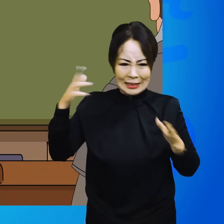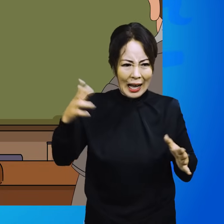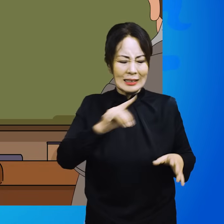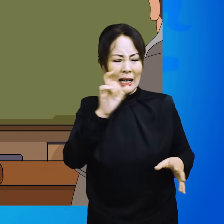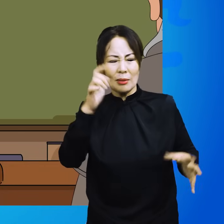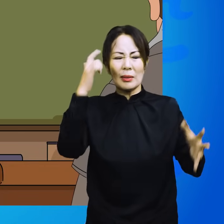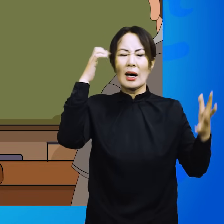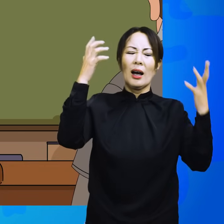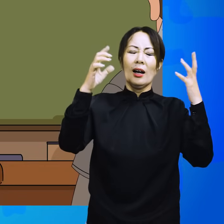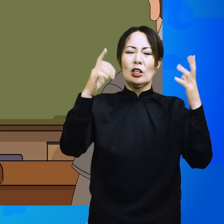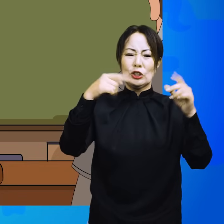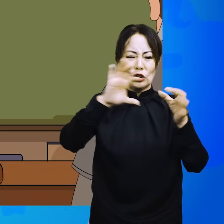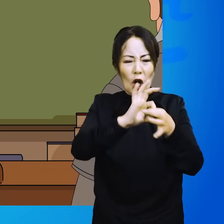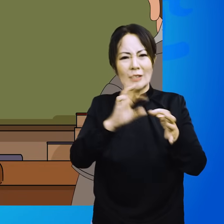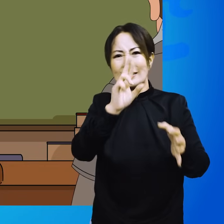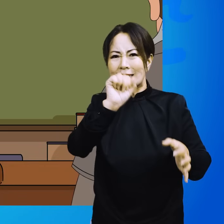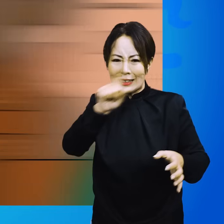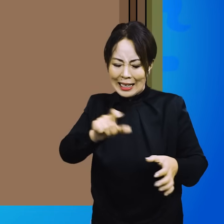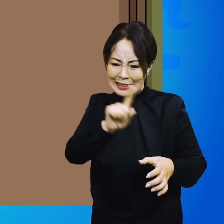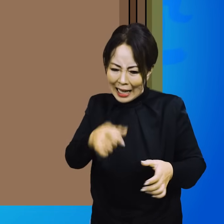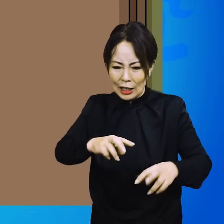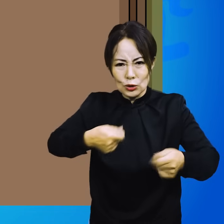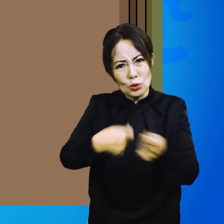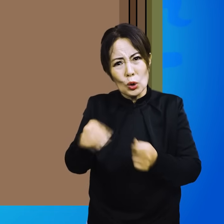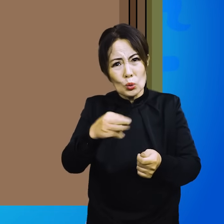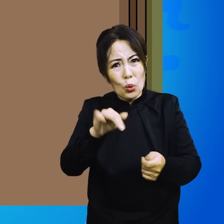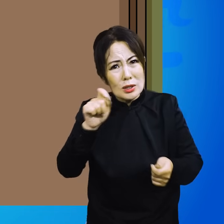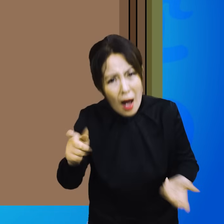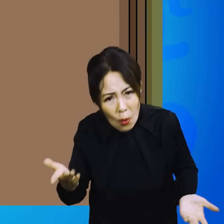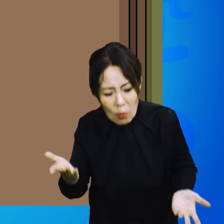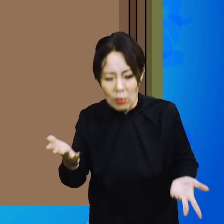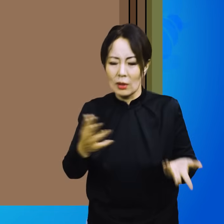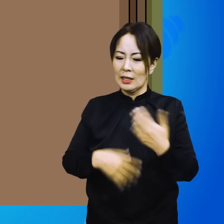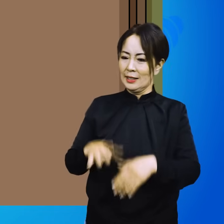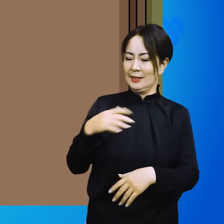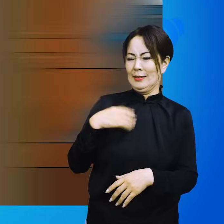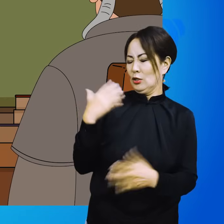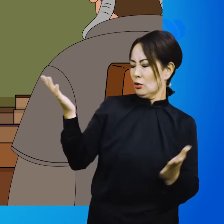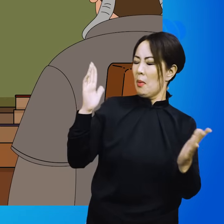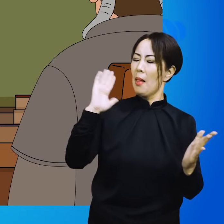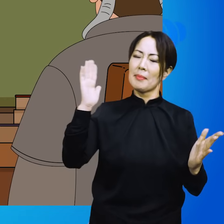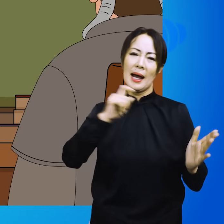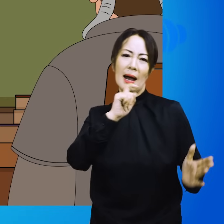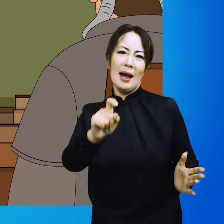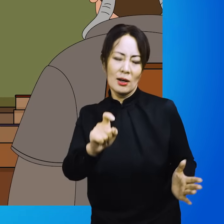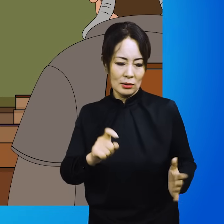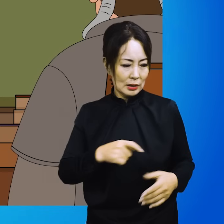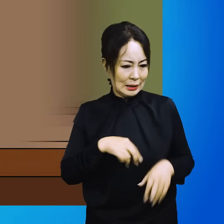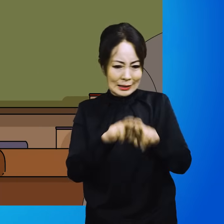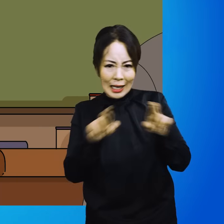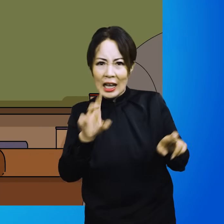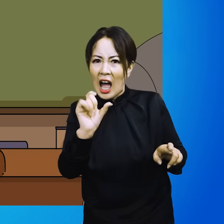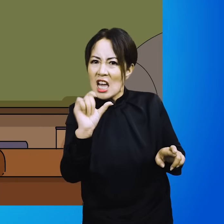гүйвэлгч нь цоожоо засаад тушаач цэдэн их цаваа дуугар хариулв. Өгөөд хаан